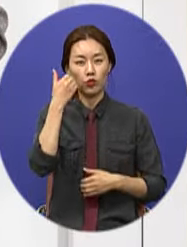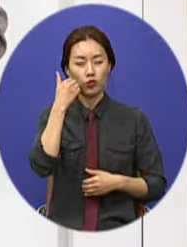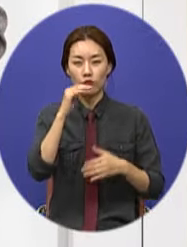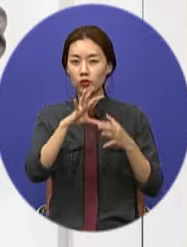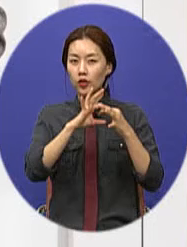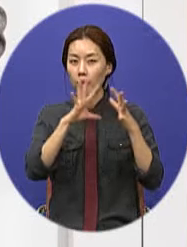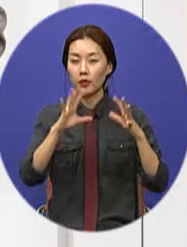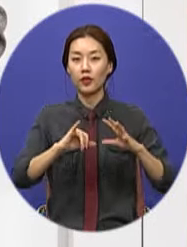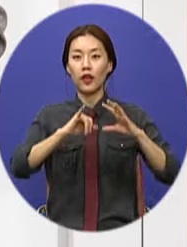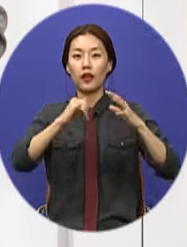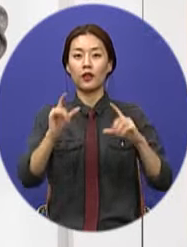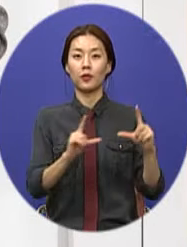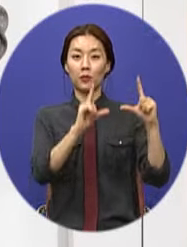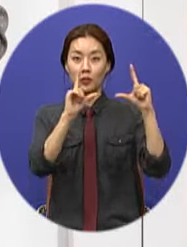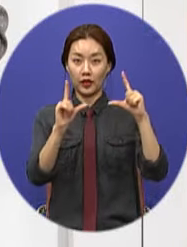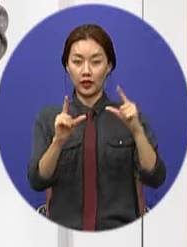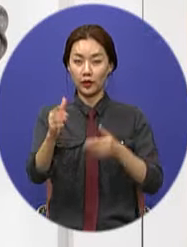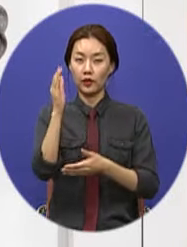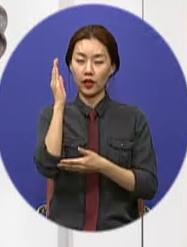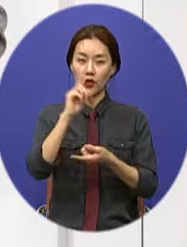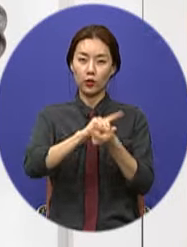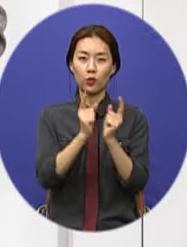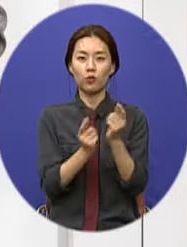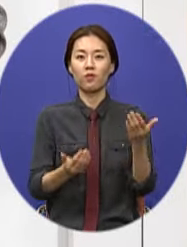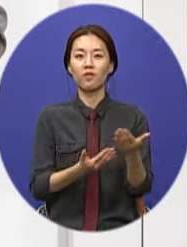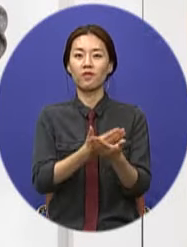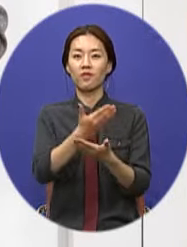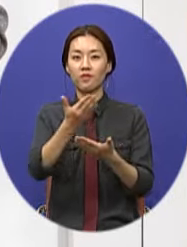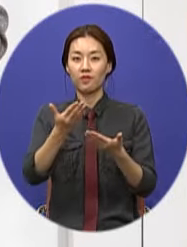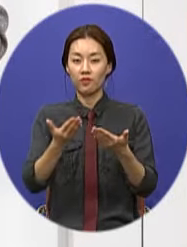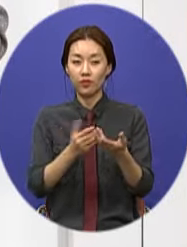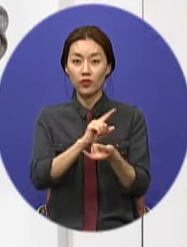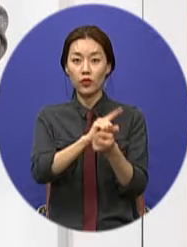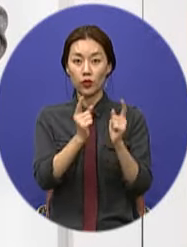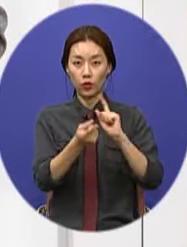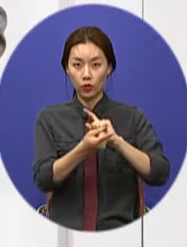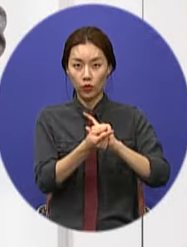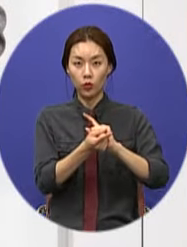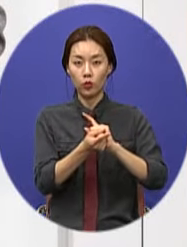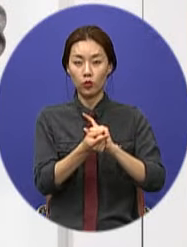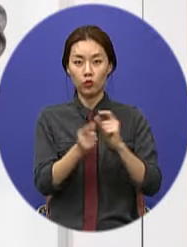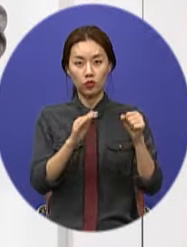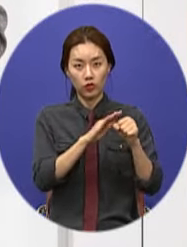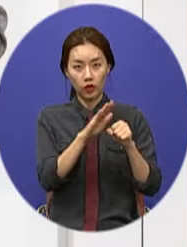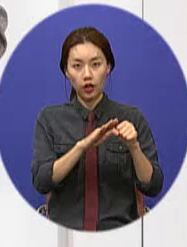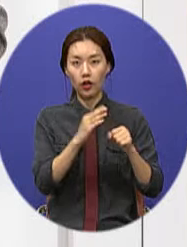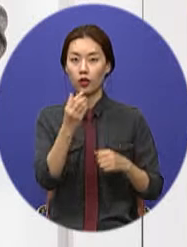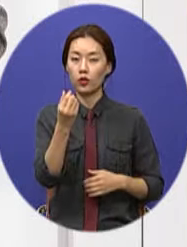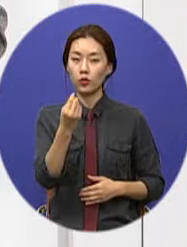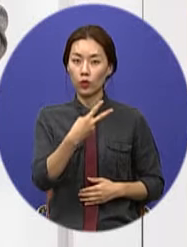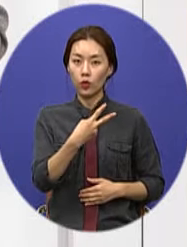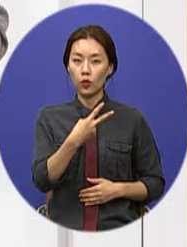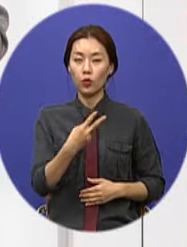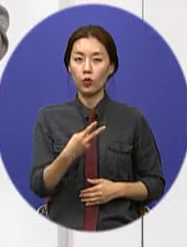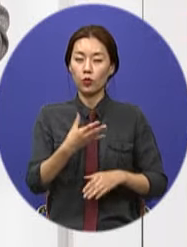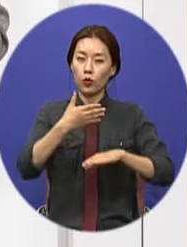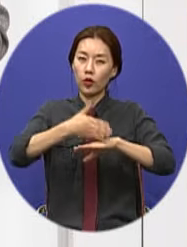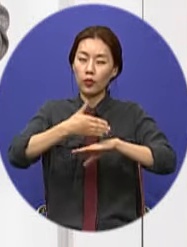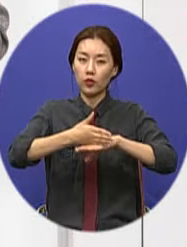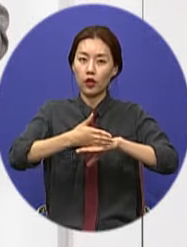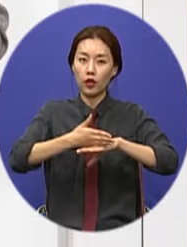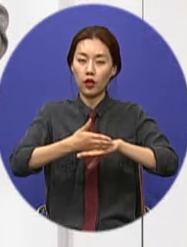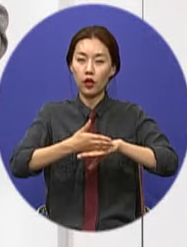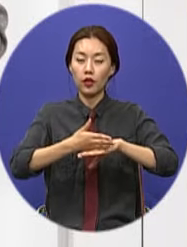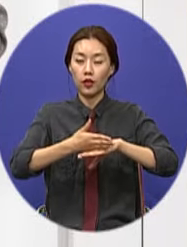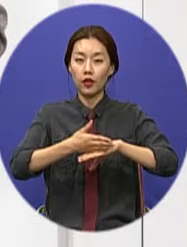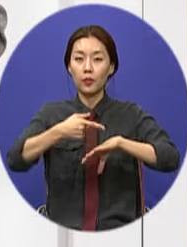세상 사는 이야기도 나눌 수 있고, 네. 서로가 사랑과 이 감사할 수 있는 마음을